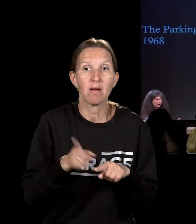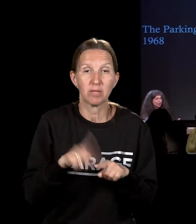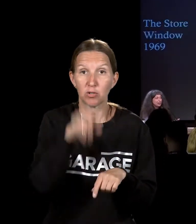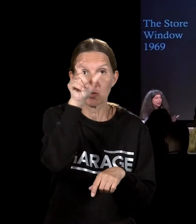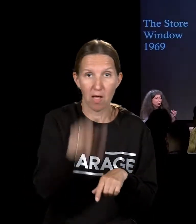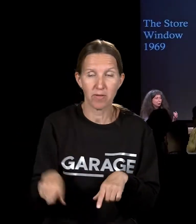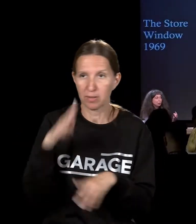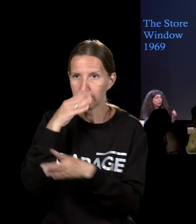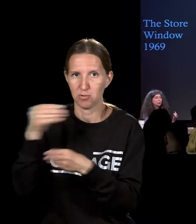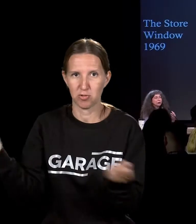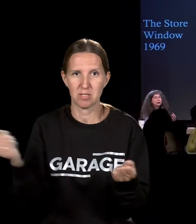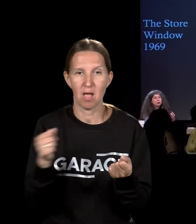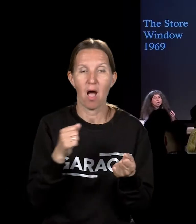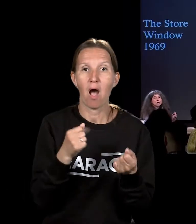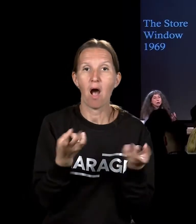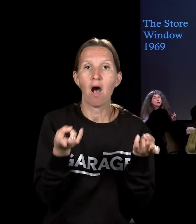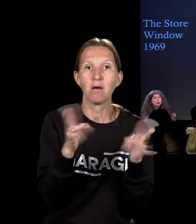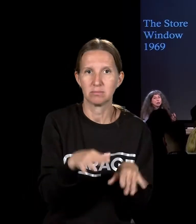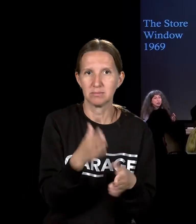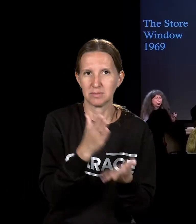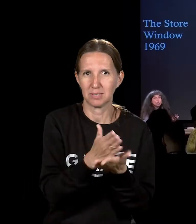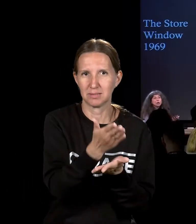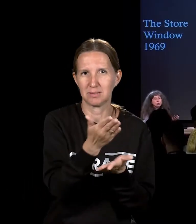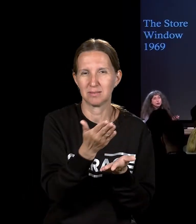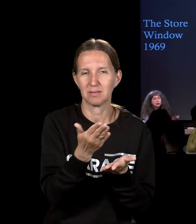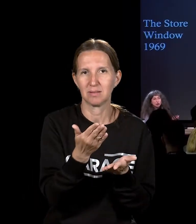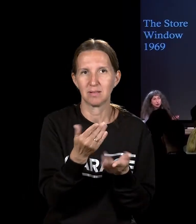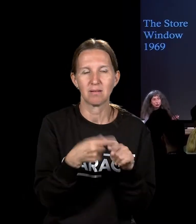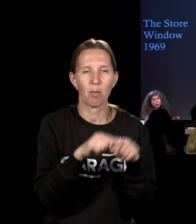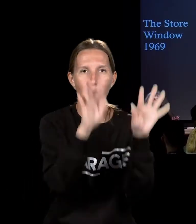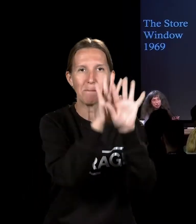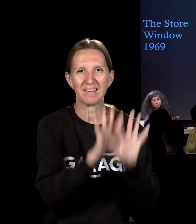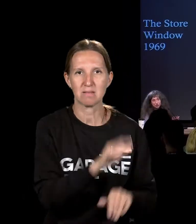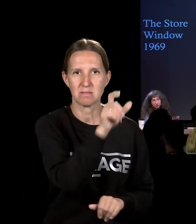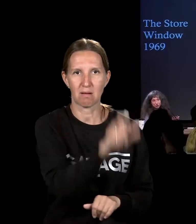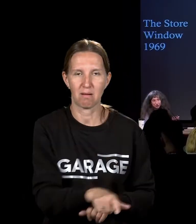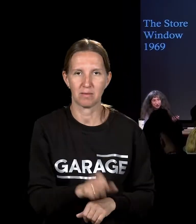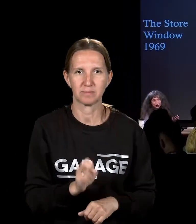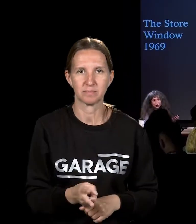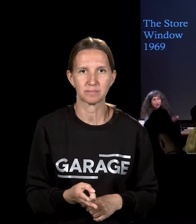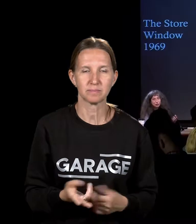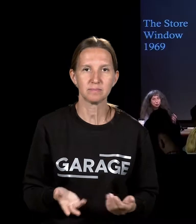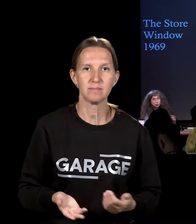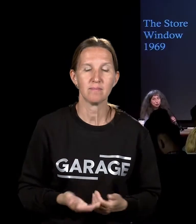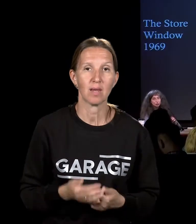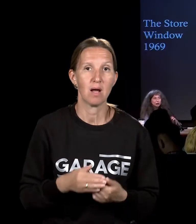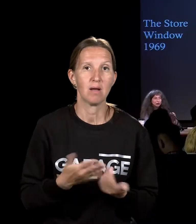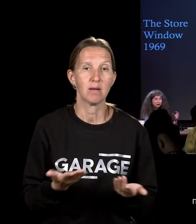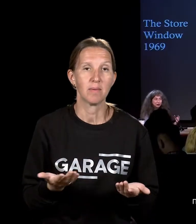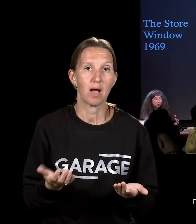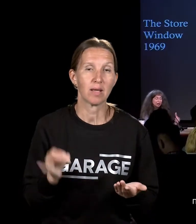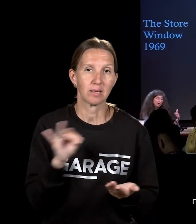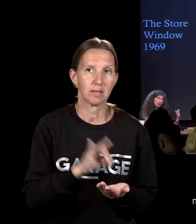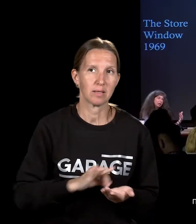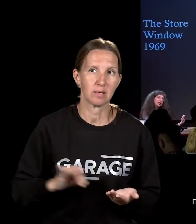исчезло. Это скульптура, в которой есть ощущение призрачности, ощущение призрака, который остался, скульптура, которая